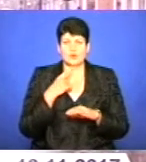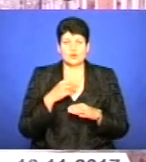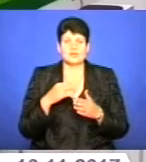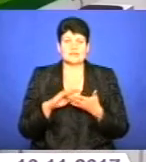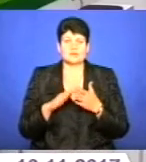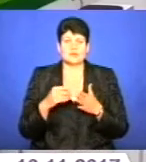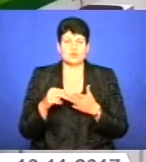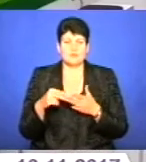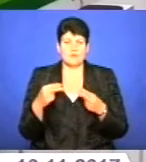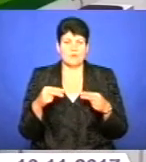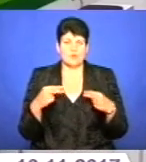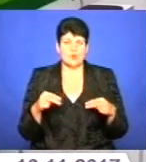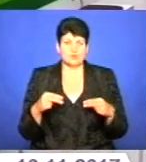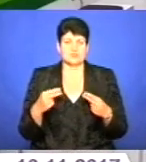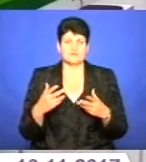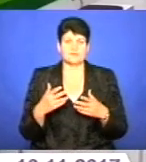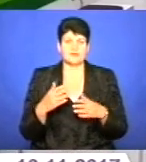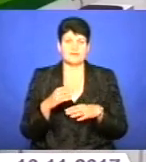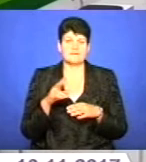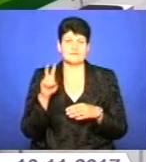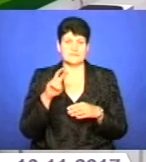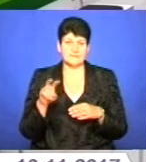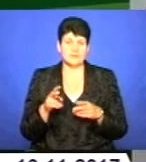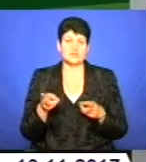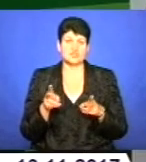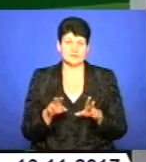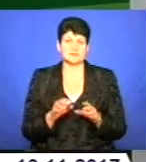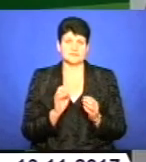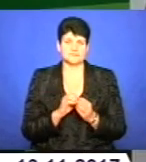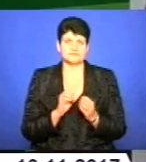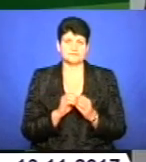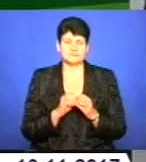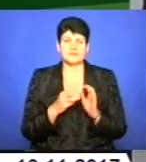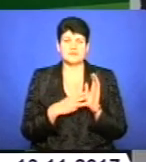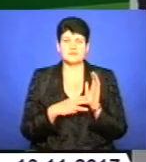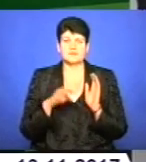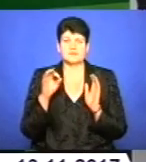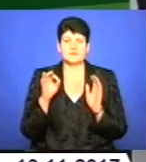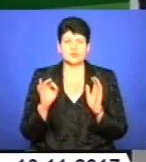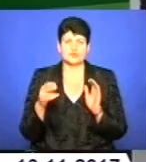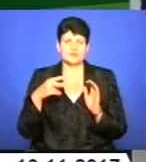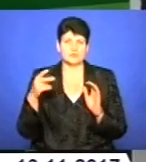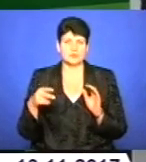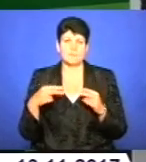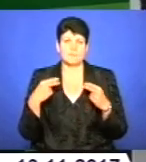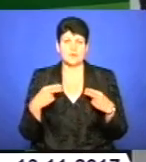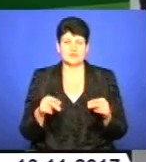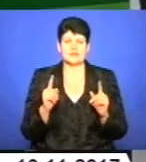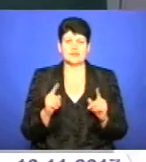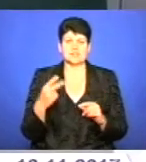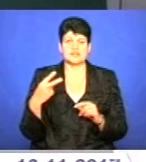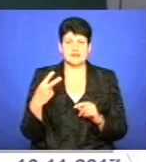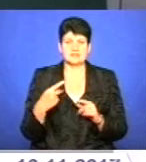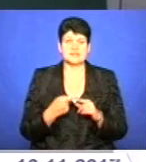купівлею продажем іноземної валюти в області уже кілька років залишається стабільною. 80% валютних операцій – продаж, лише 20% –